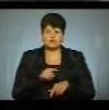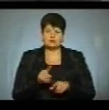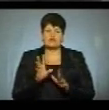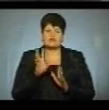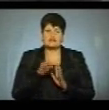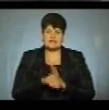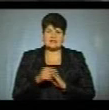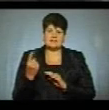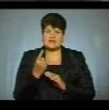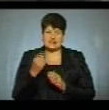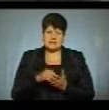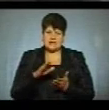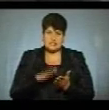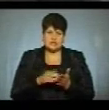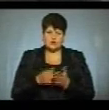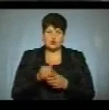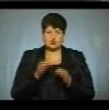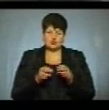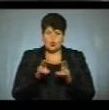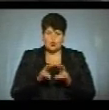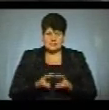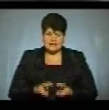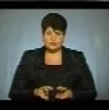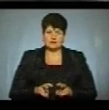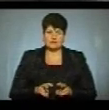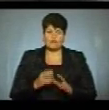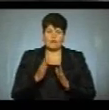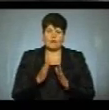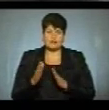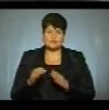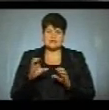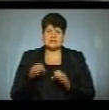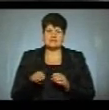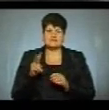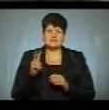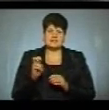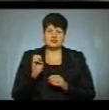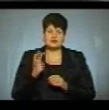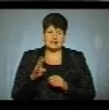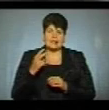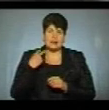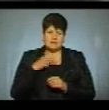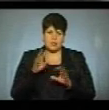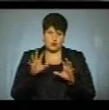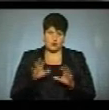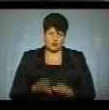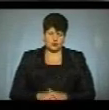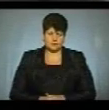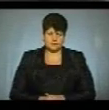внесли єдиний реєстр досудових розслідувань в порядку статті 214 Кримінально-процесуального кодексу.